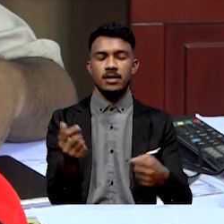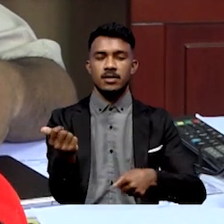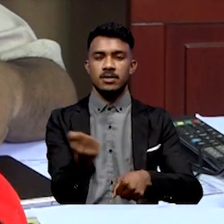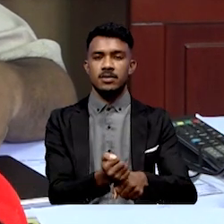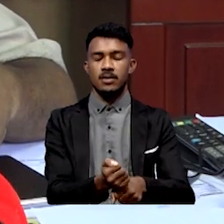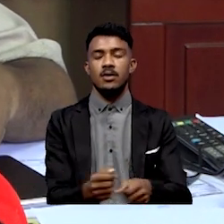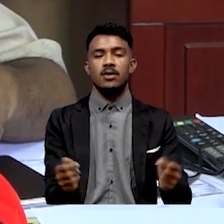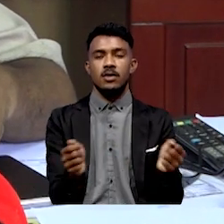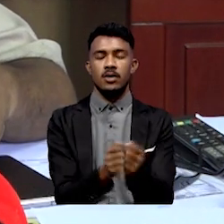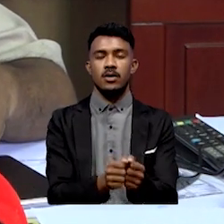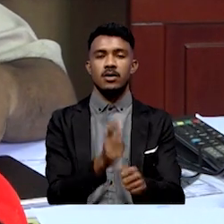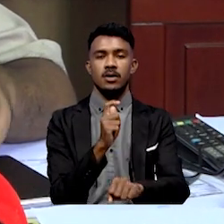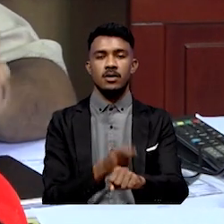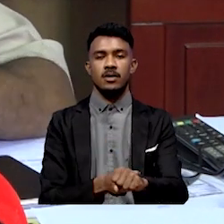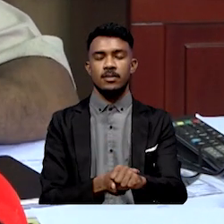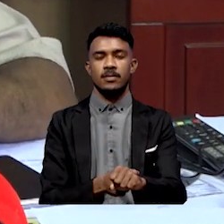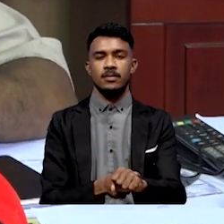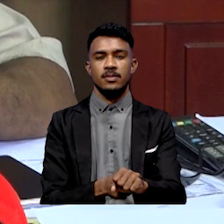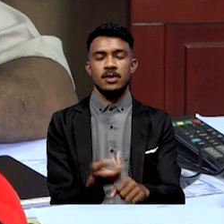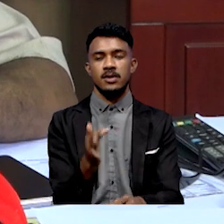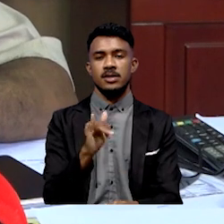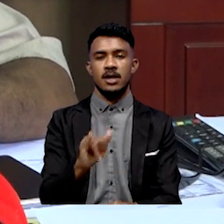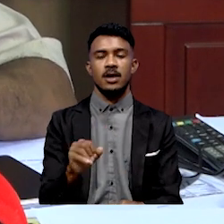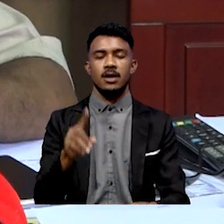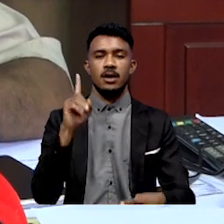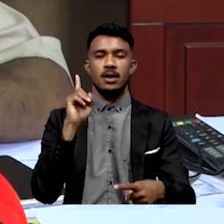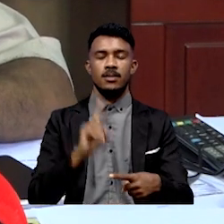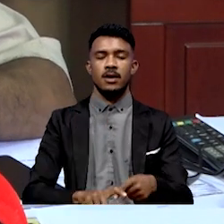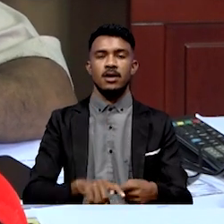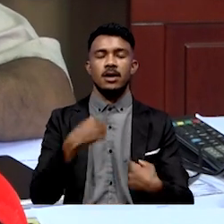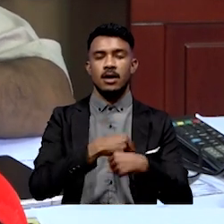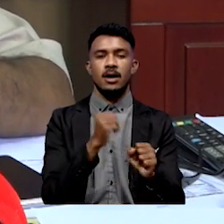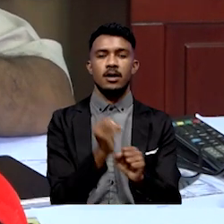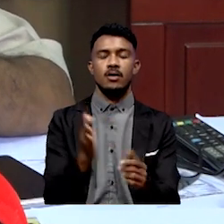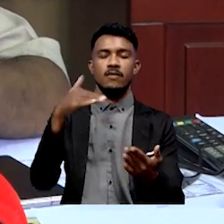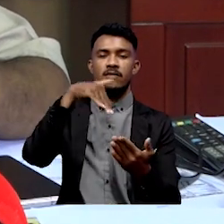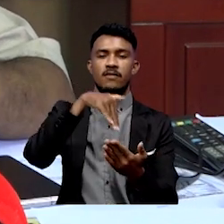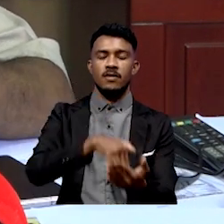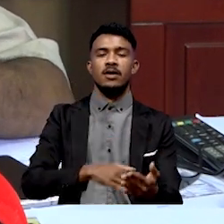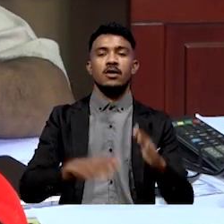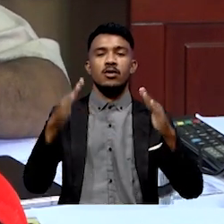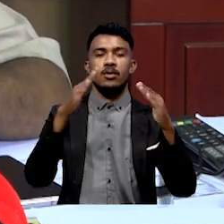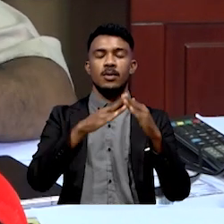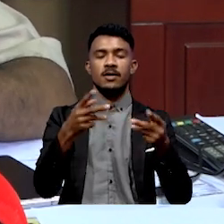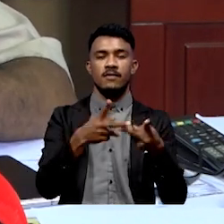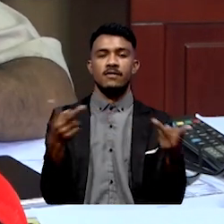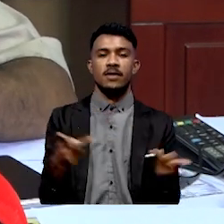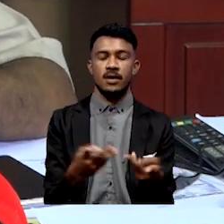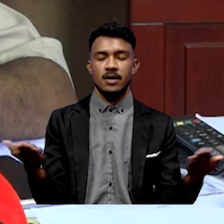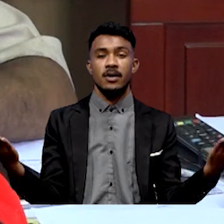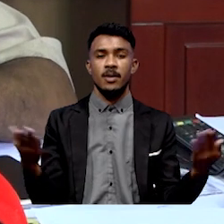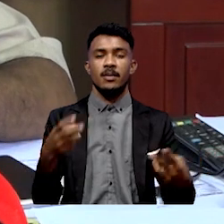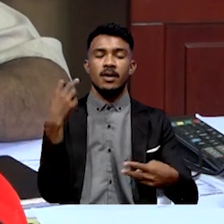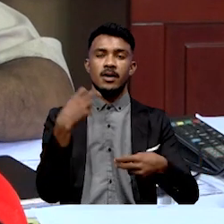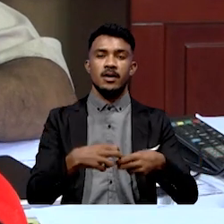Hukum di sana kata sira sila bela hari fali uma ia fatih ini bela maka